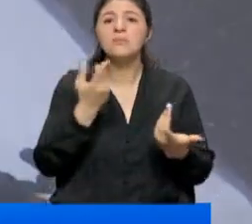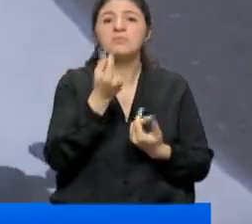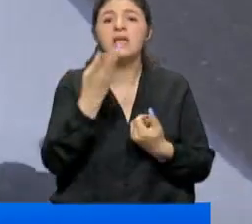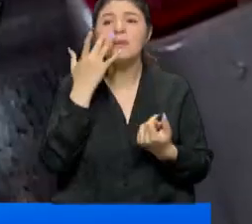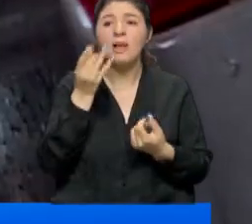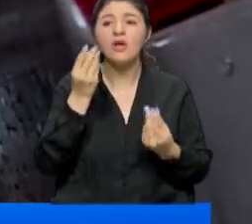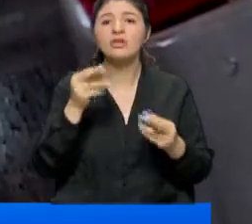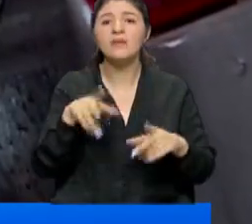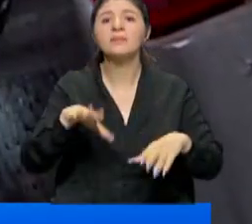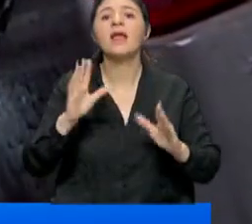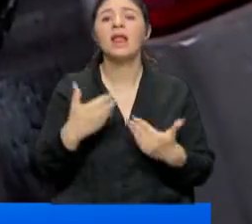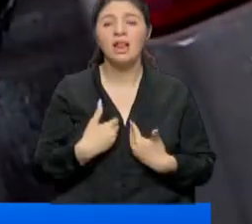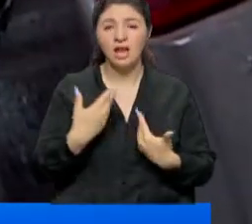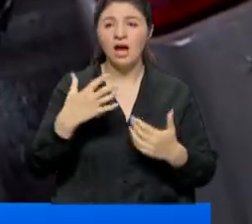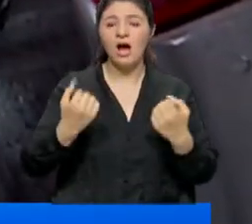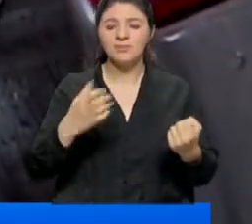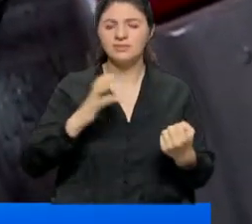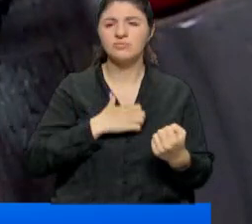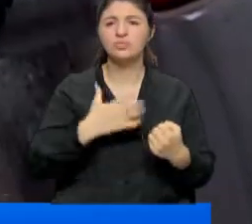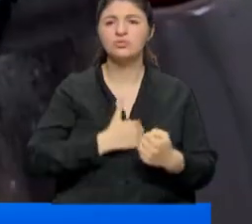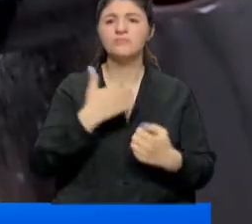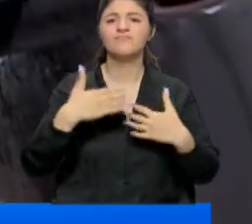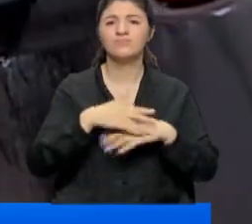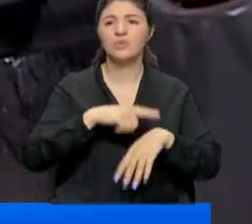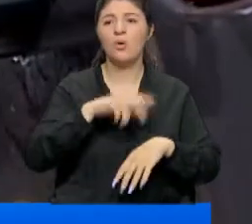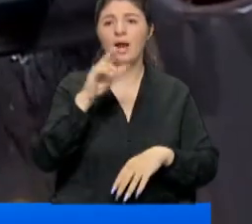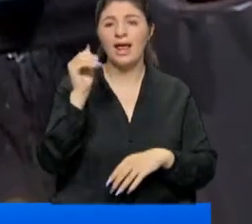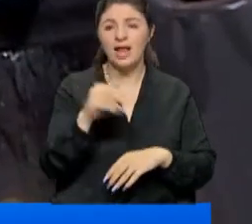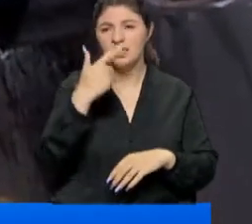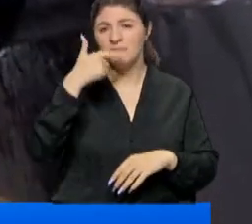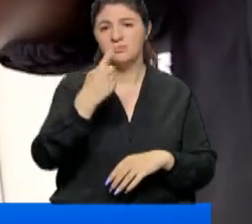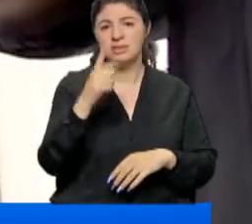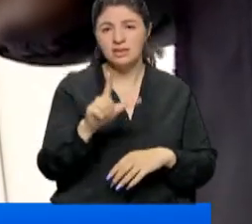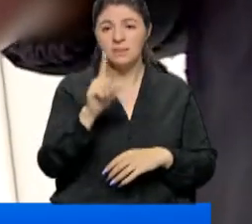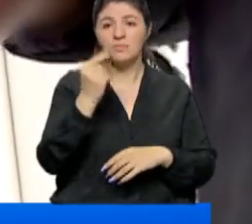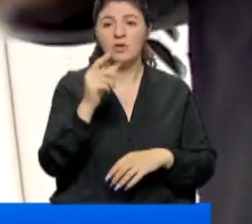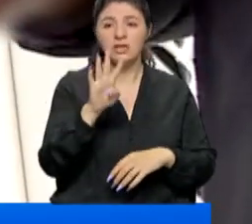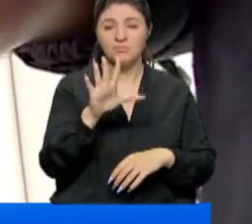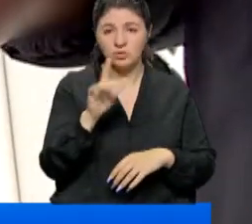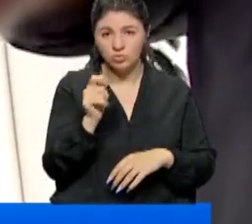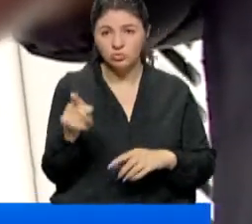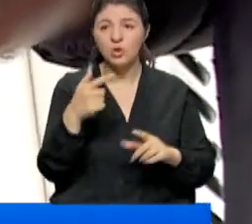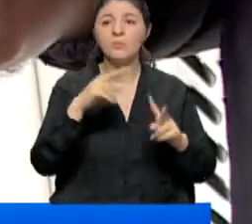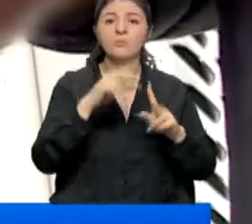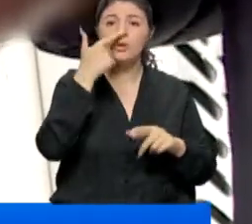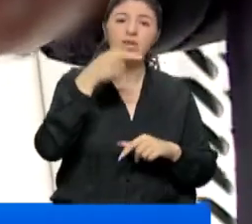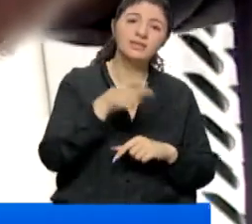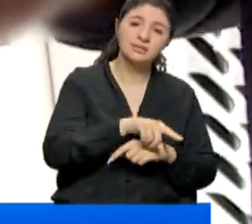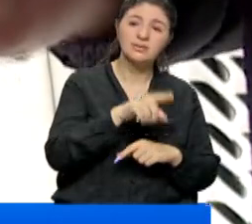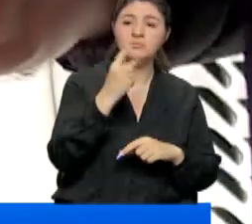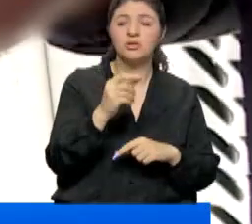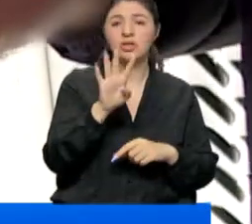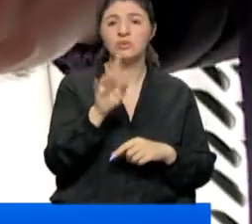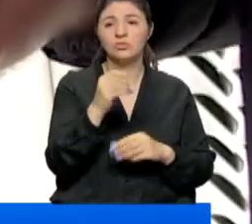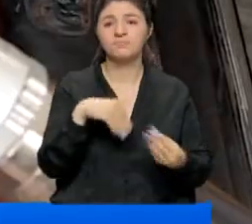rakamdan belirlenecek gibi değil parayı sahipliğini üzen zam haberi gece yarısında geldi Benzinin litresi 1 lira 45 kuruş motorinin litresi 1 lira